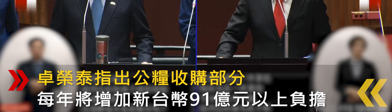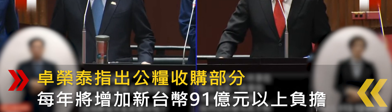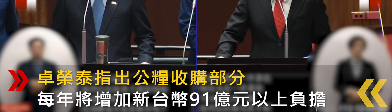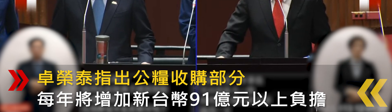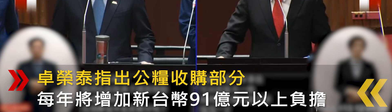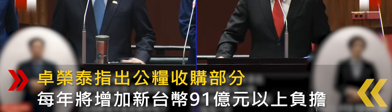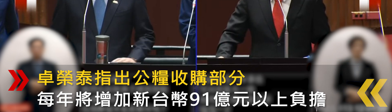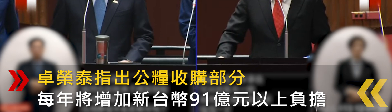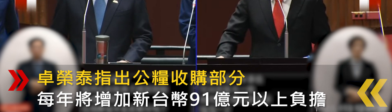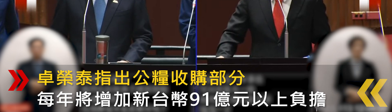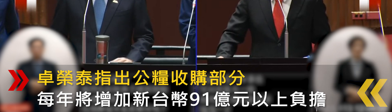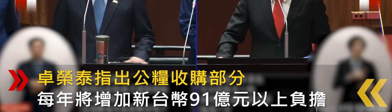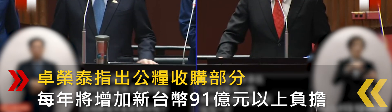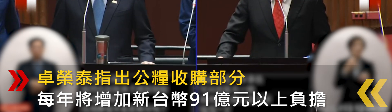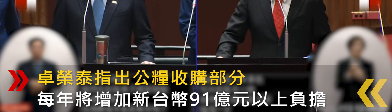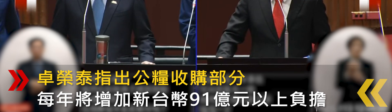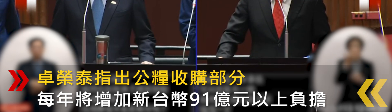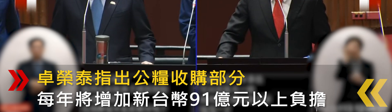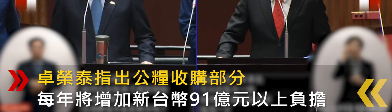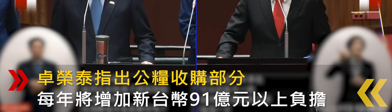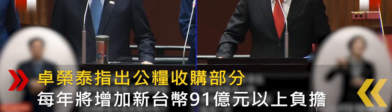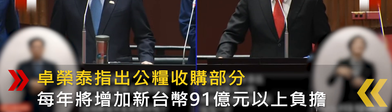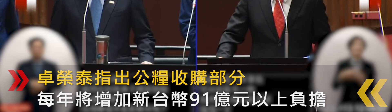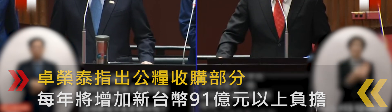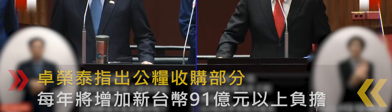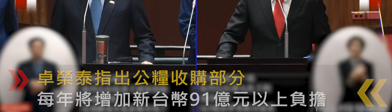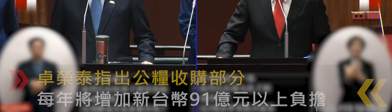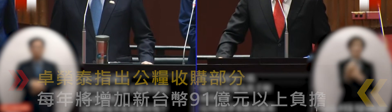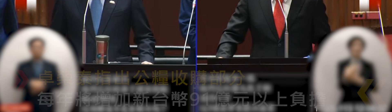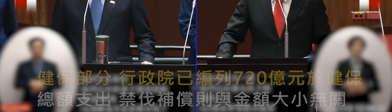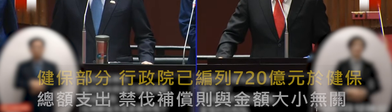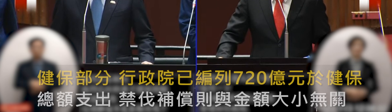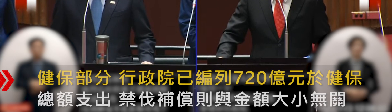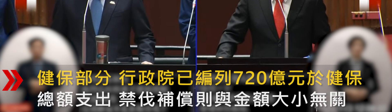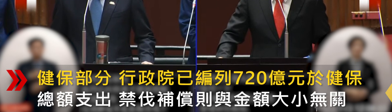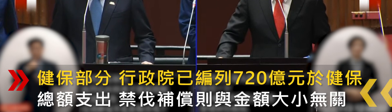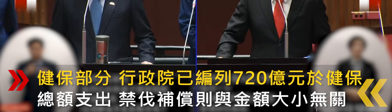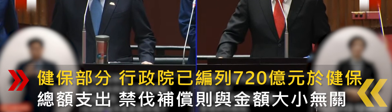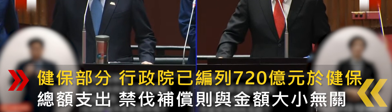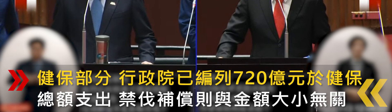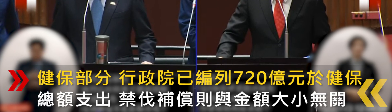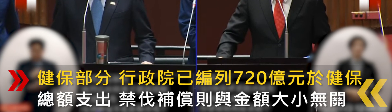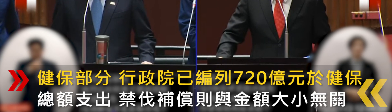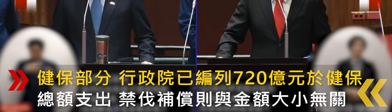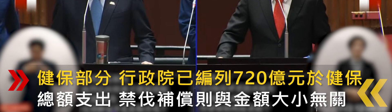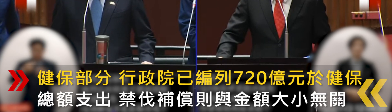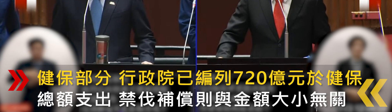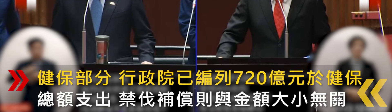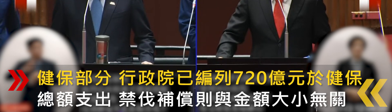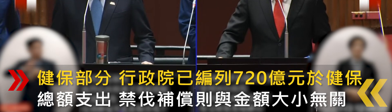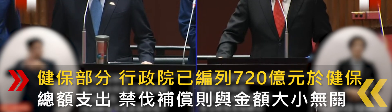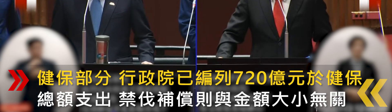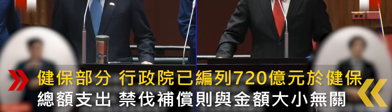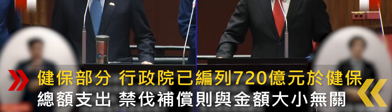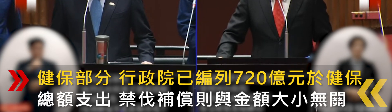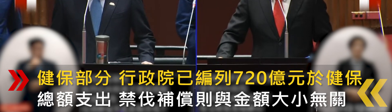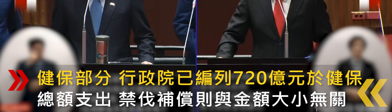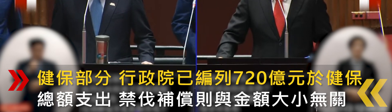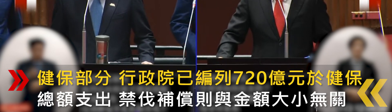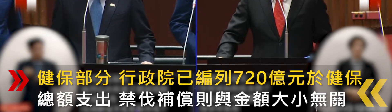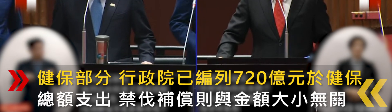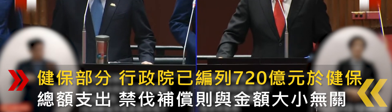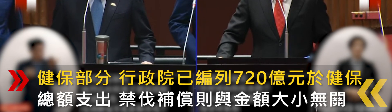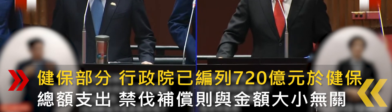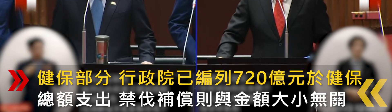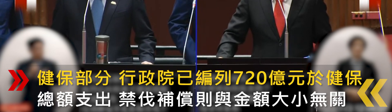有什么样自爱难情请告诉本席。 公粮收购刚刚说过的，每一年会增加约91亿元以